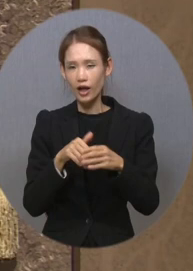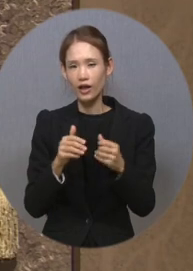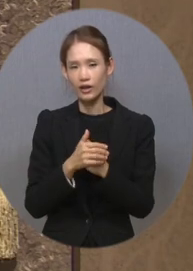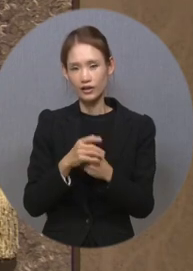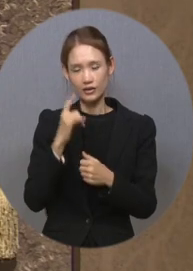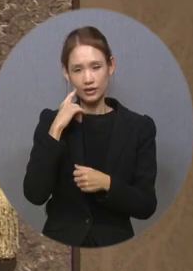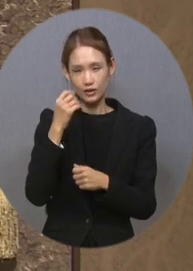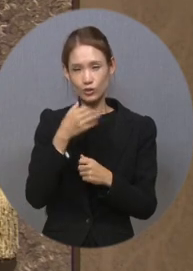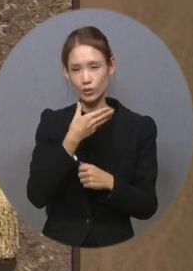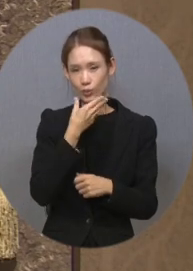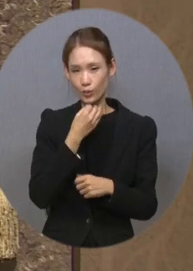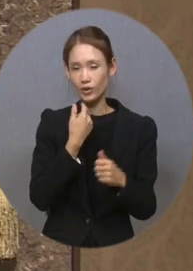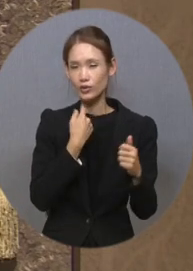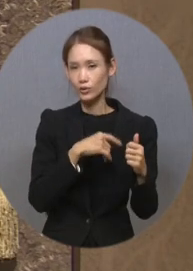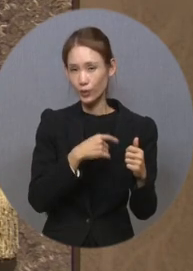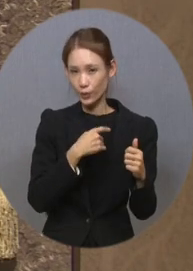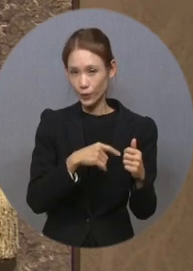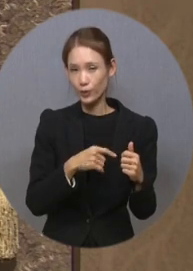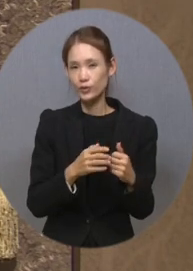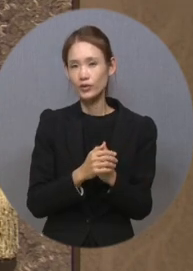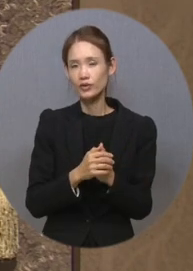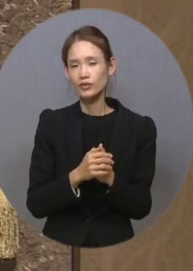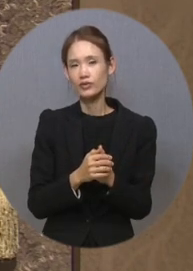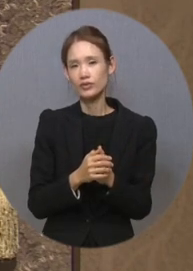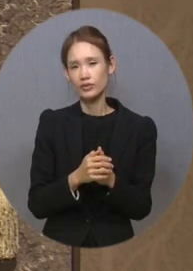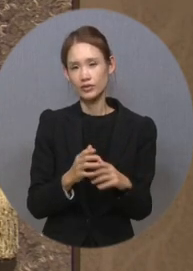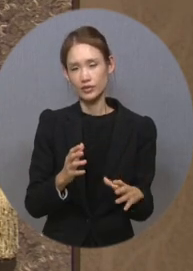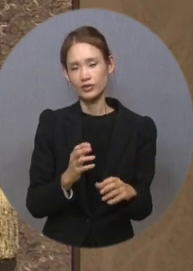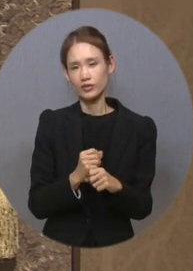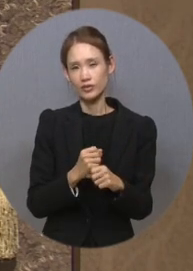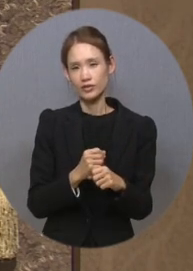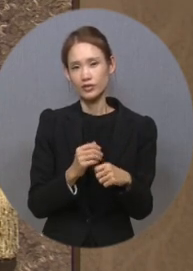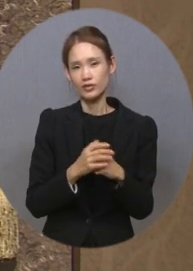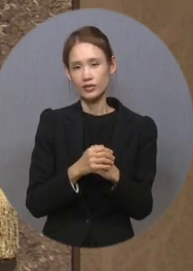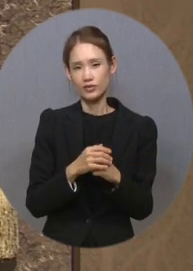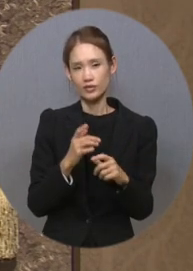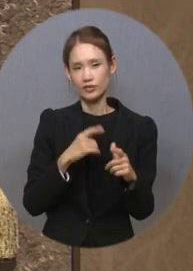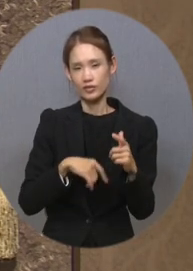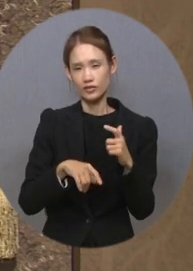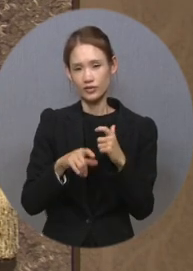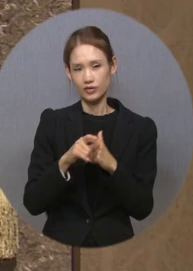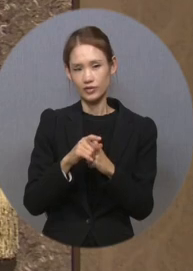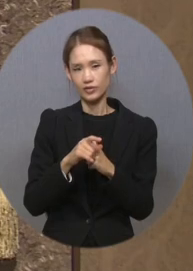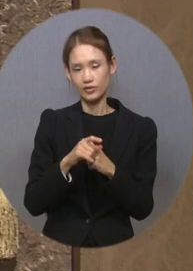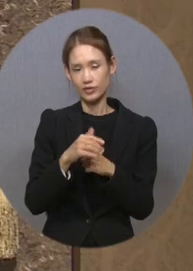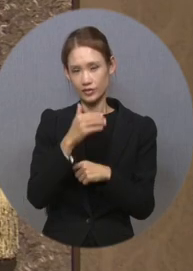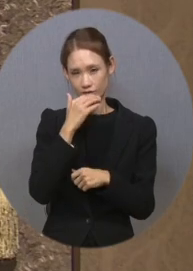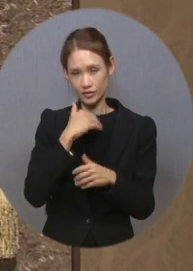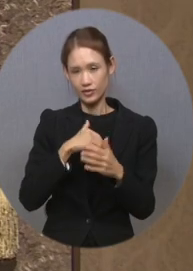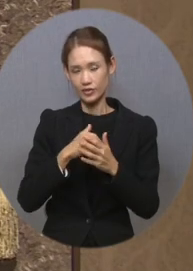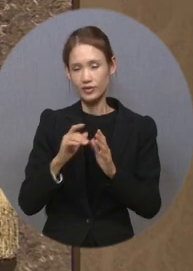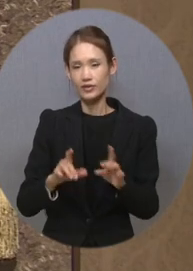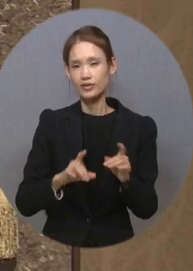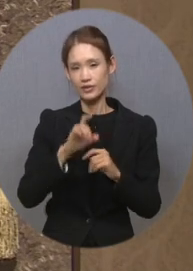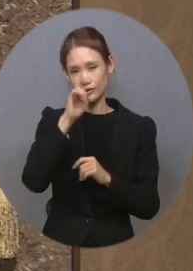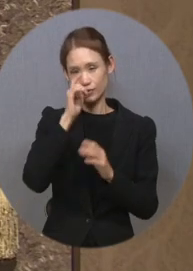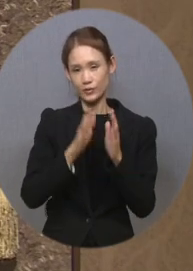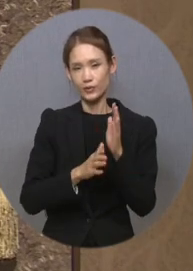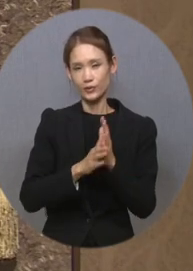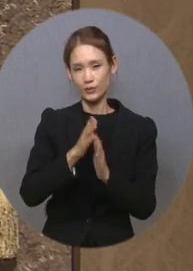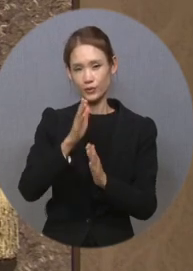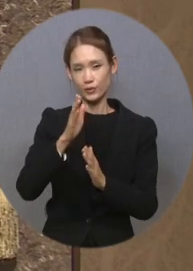예술 또 복지, 교육 이런 거 해서 여수가 그야말로 정착하고 살기 좋은